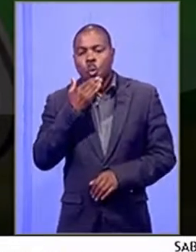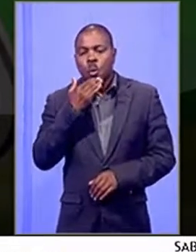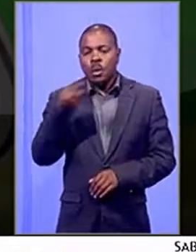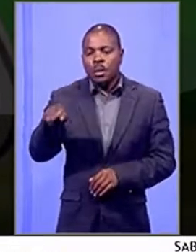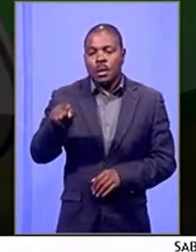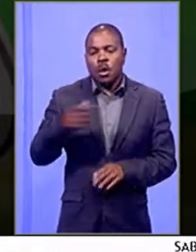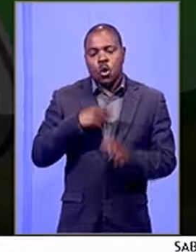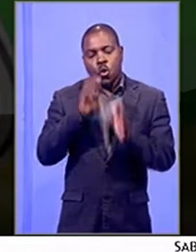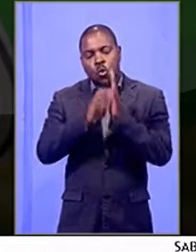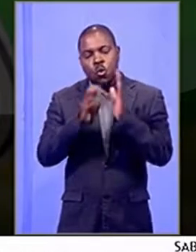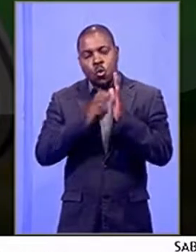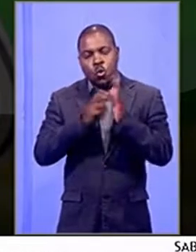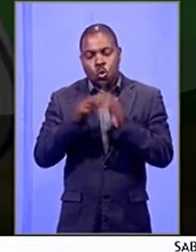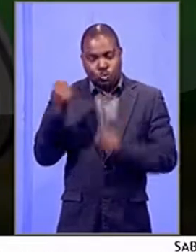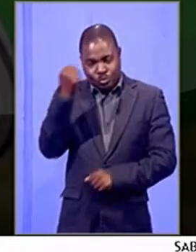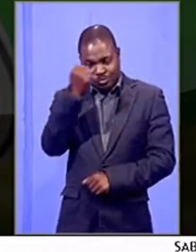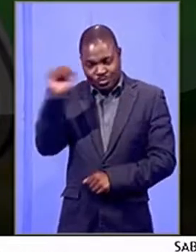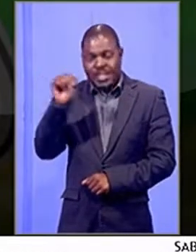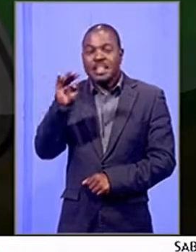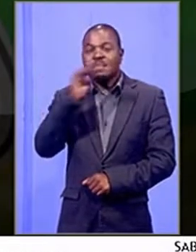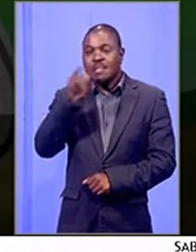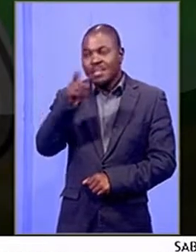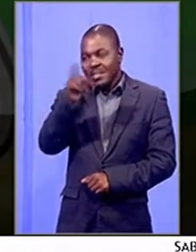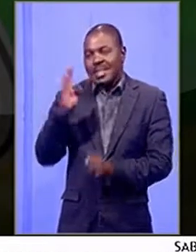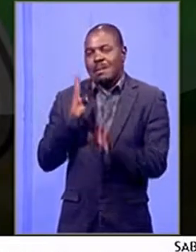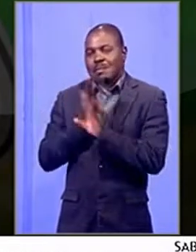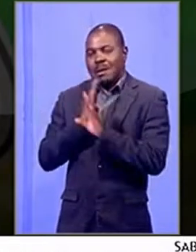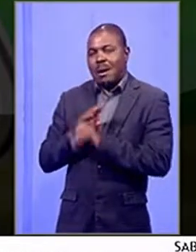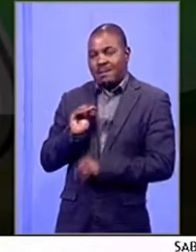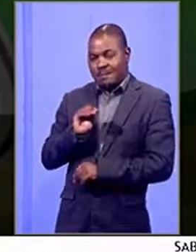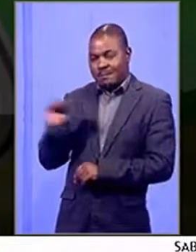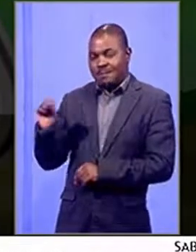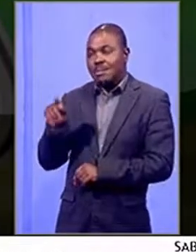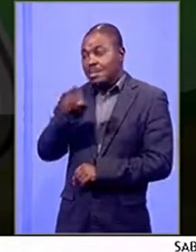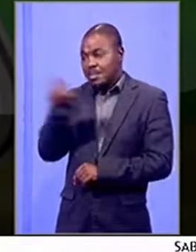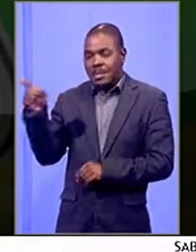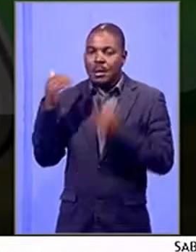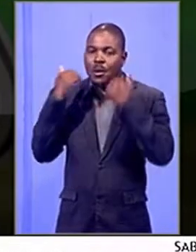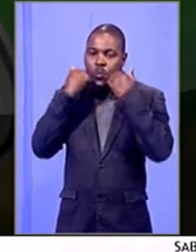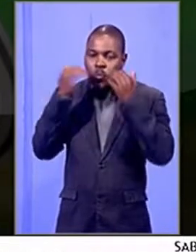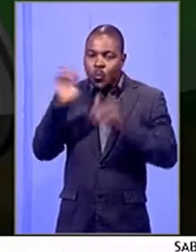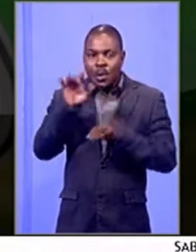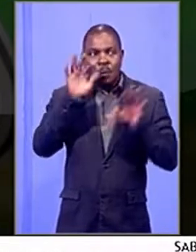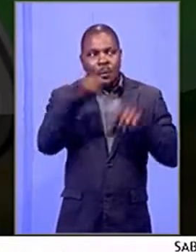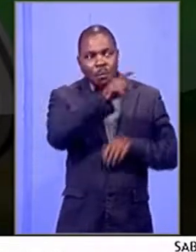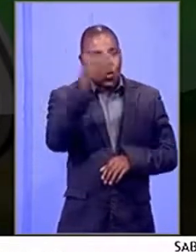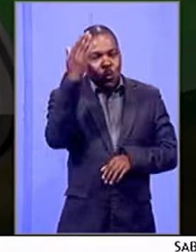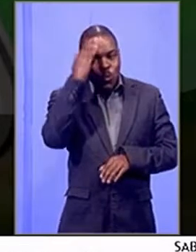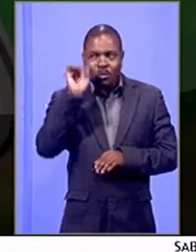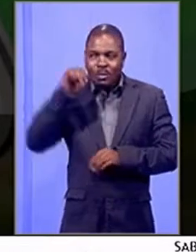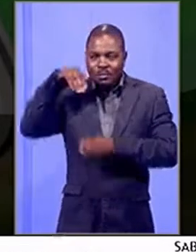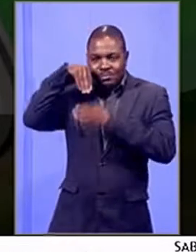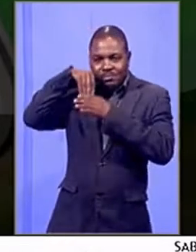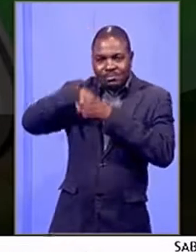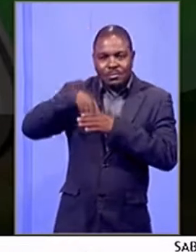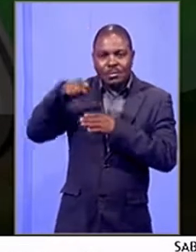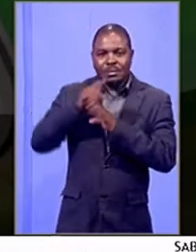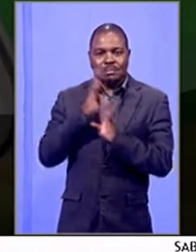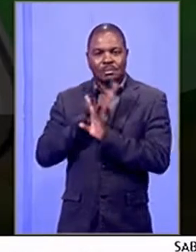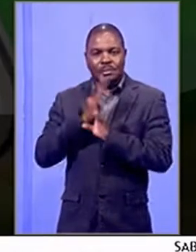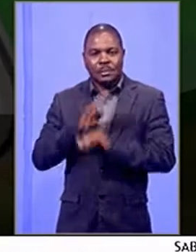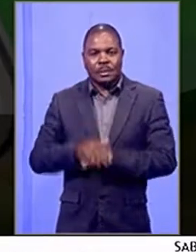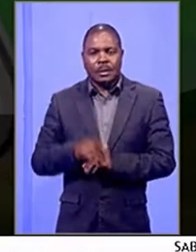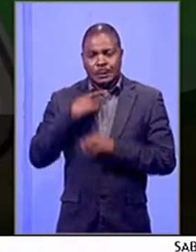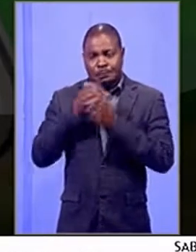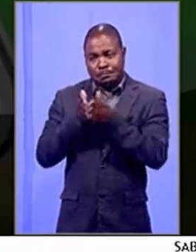ke batho bao e leng gore ba ntse ba na le diphiri mme ga ba batle gore batho ba itse diphiri tsa bona. Yaanong nna ke ne ke tla go